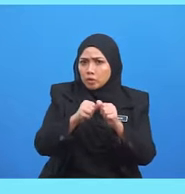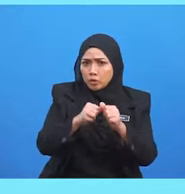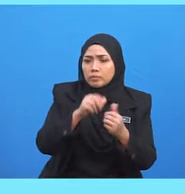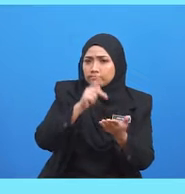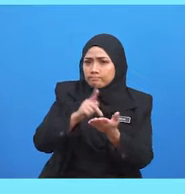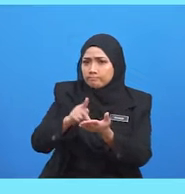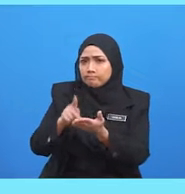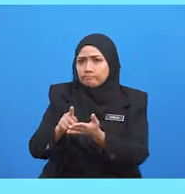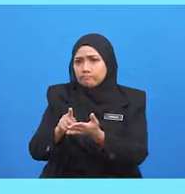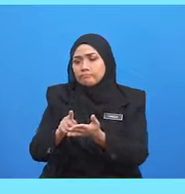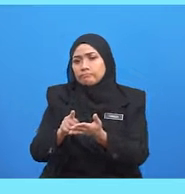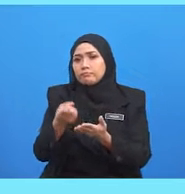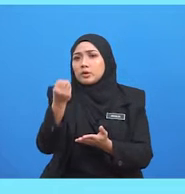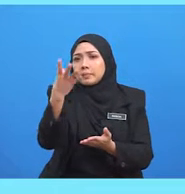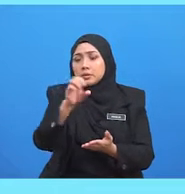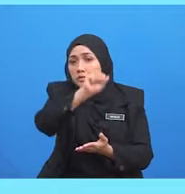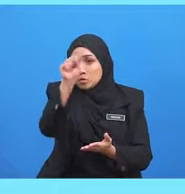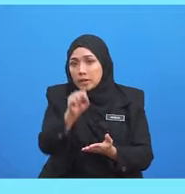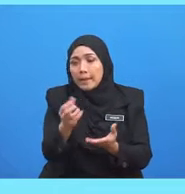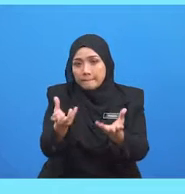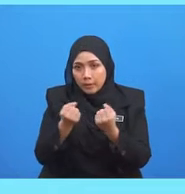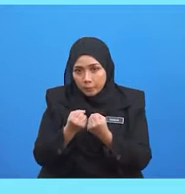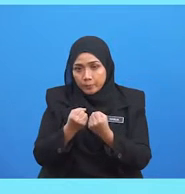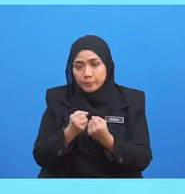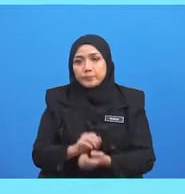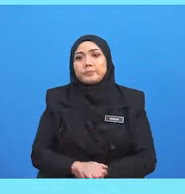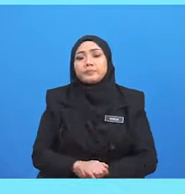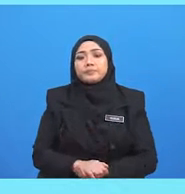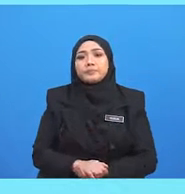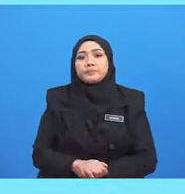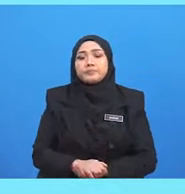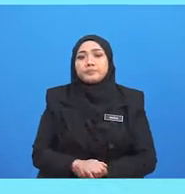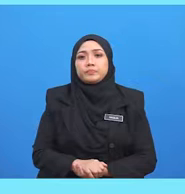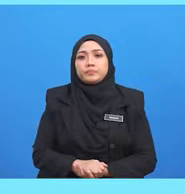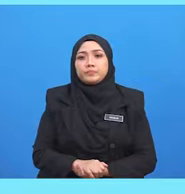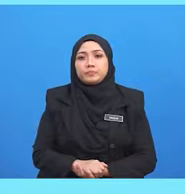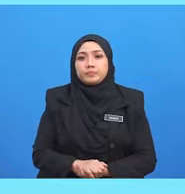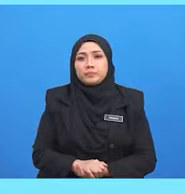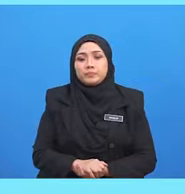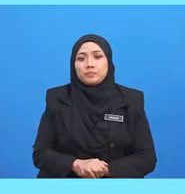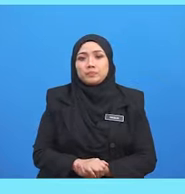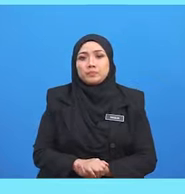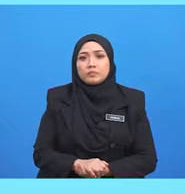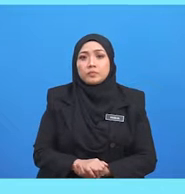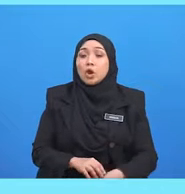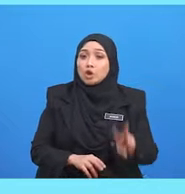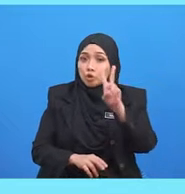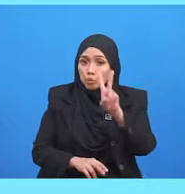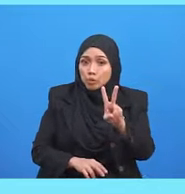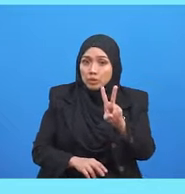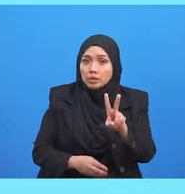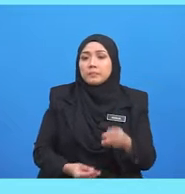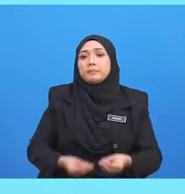mengikut bilangan kehendak soalan seperti mana soalan di atas yang meminta murid menjawab